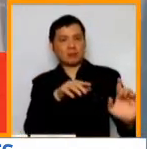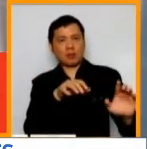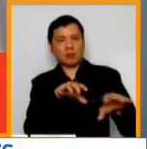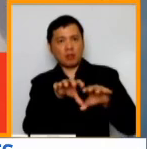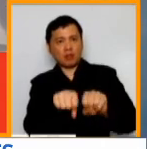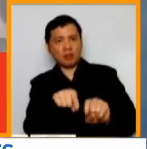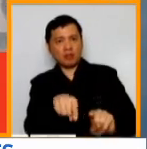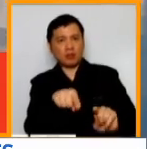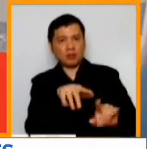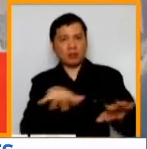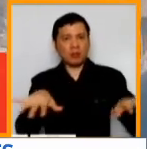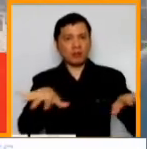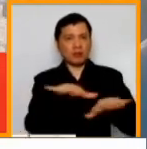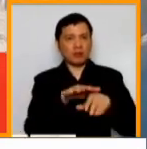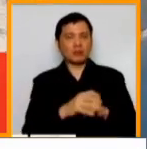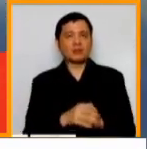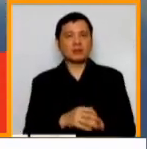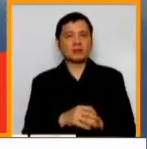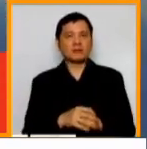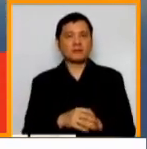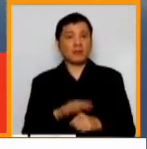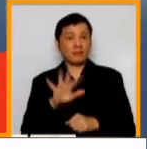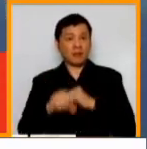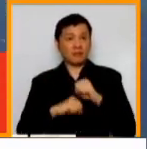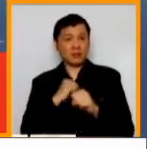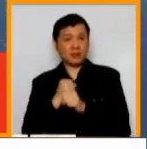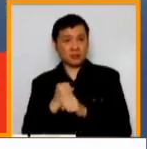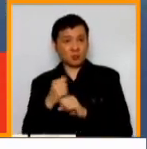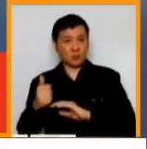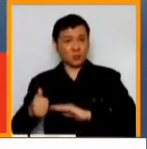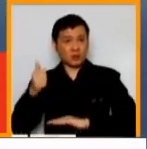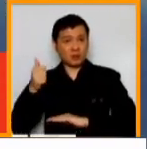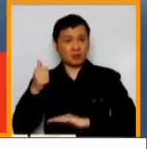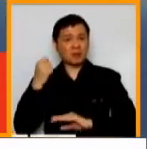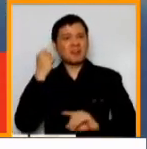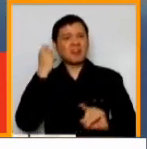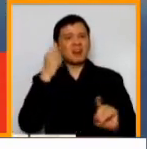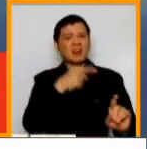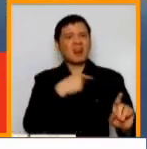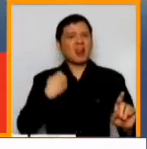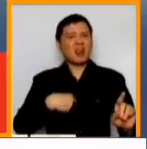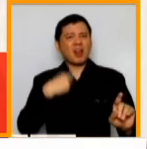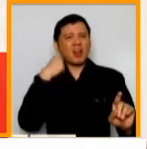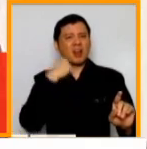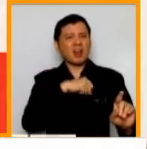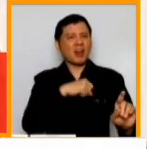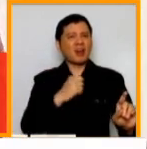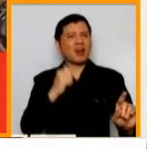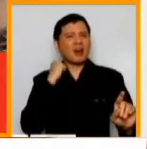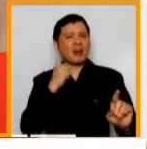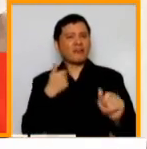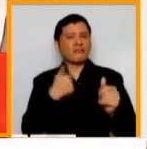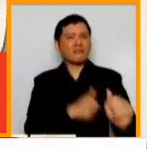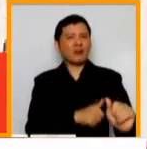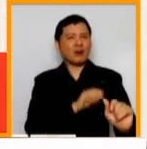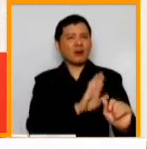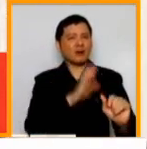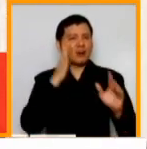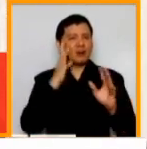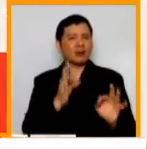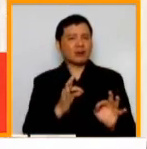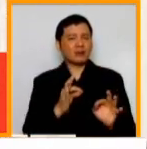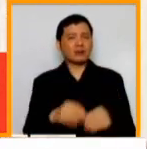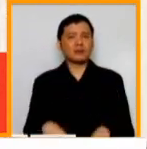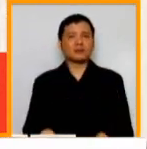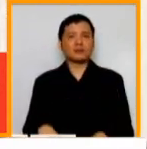laban sa China sa The Hague, hindi pa rin kinikilala ng China ang desisyon ng Permanent Court of Arbitration. Gate ni Vice President Leni